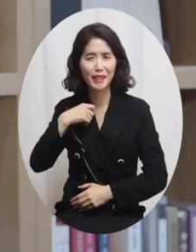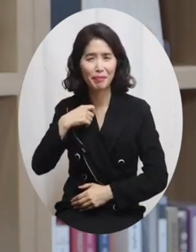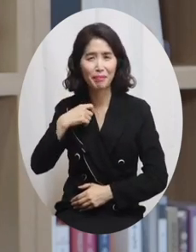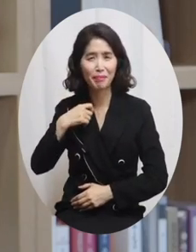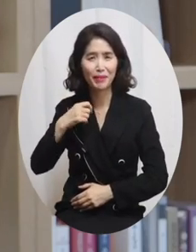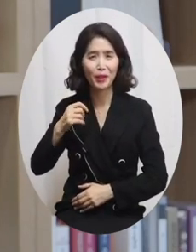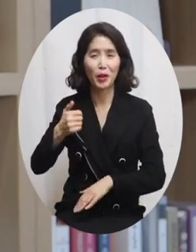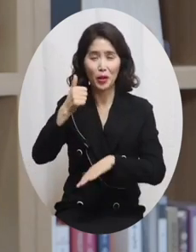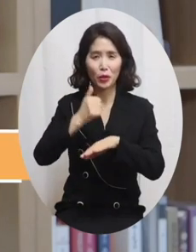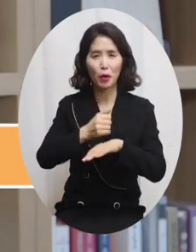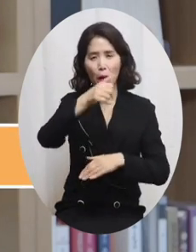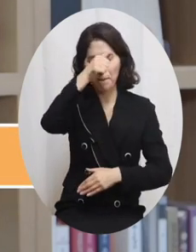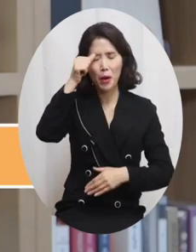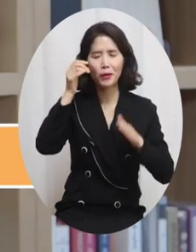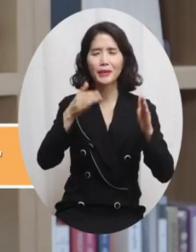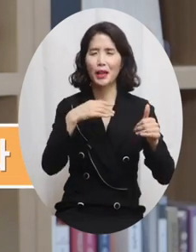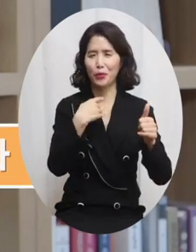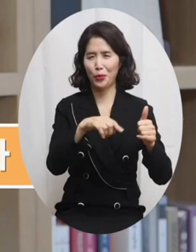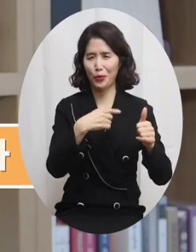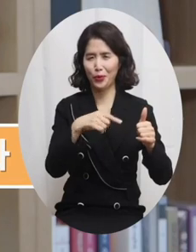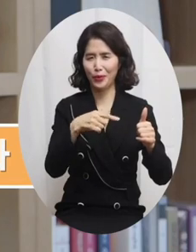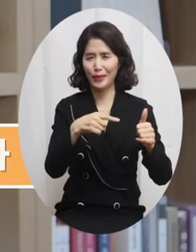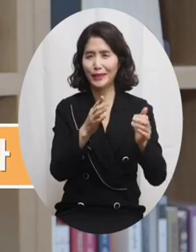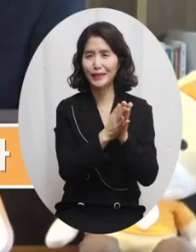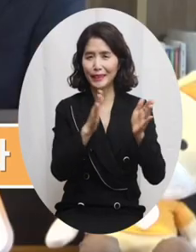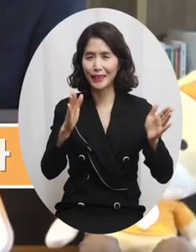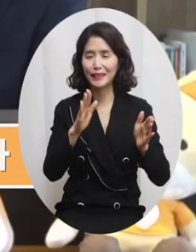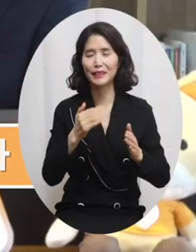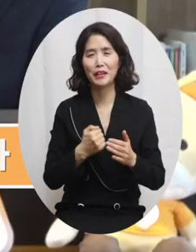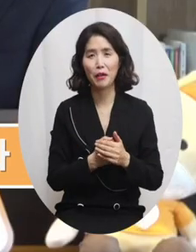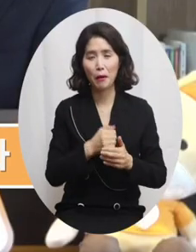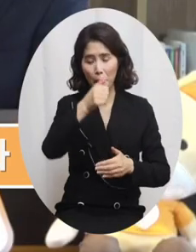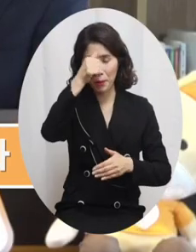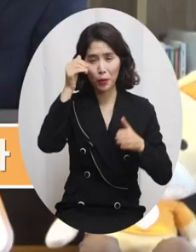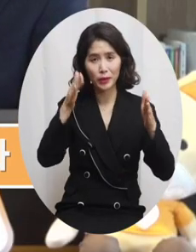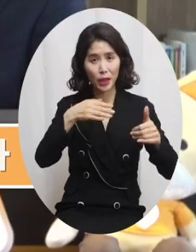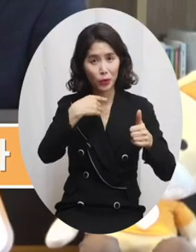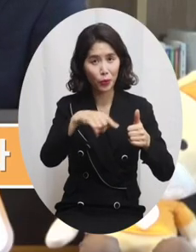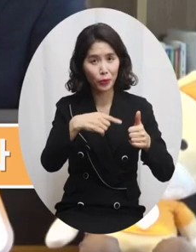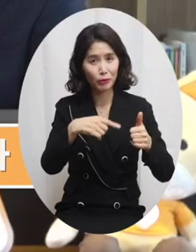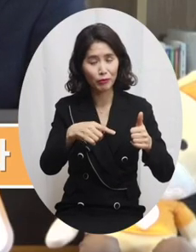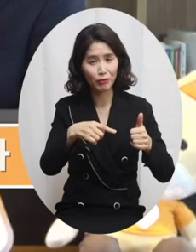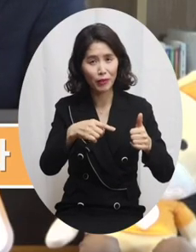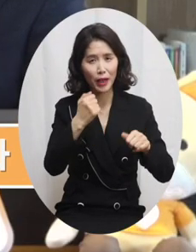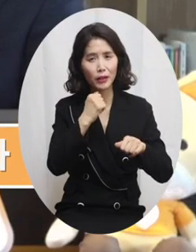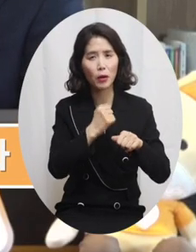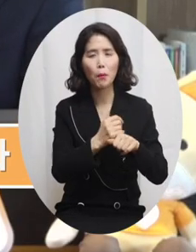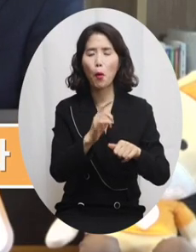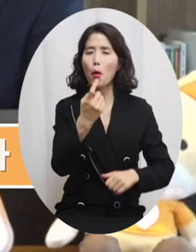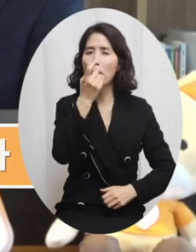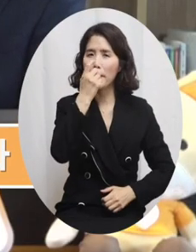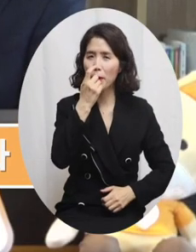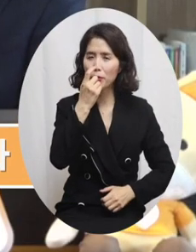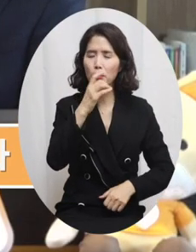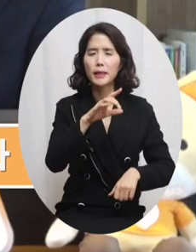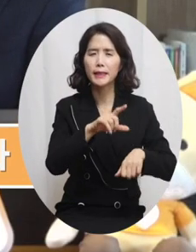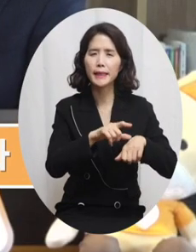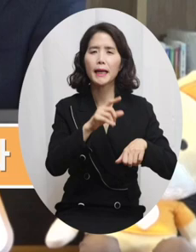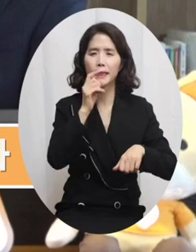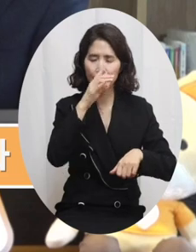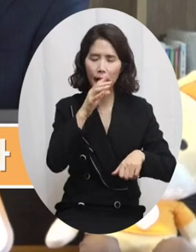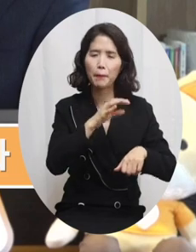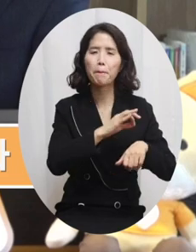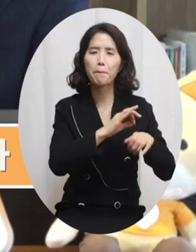그것이 결국 평생학습으로 귀착이 되는데 평생학습이 그 단순하게 뭘 배우고 시간을 때우는 것이